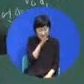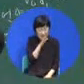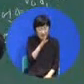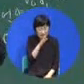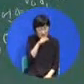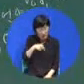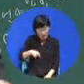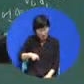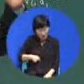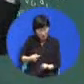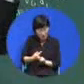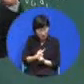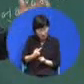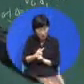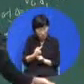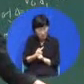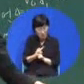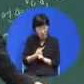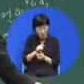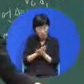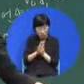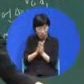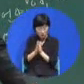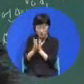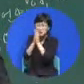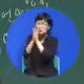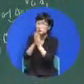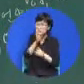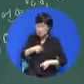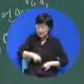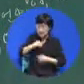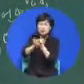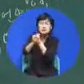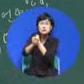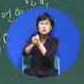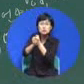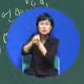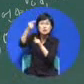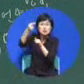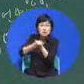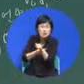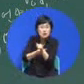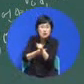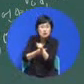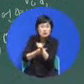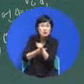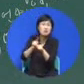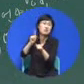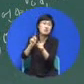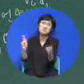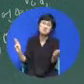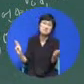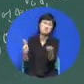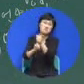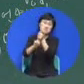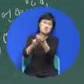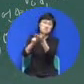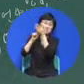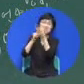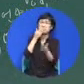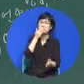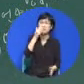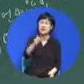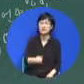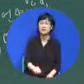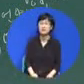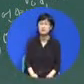하나님 기도 시작한다면 역사 일어나요. All the people who are watching this message through the broadcast, if you can really change your thoughts and your